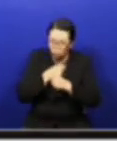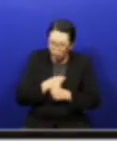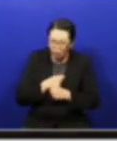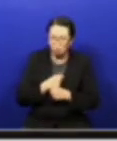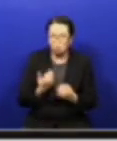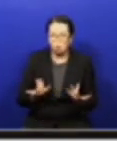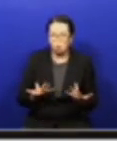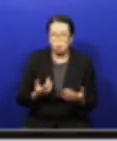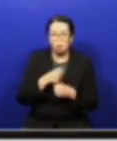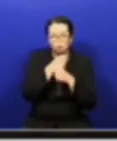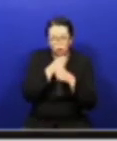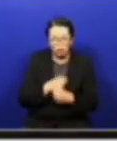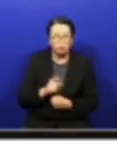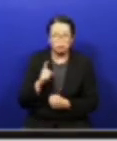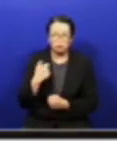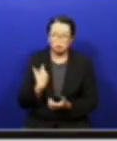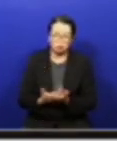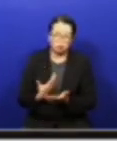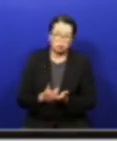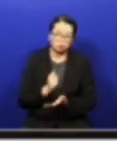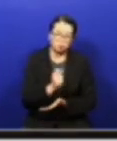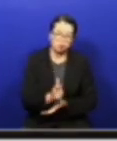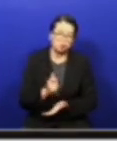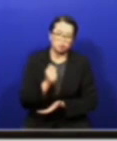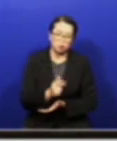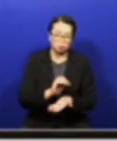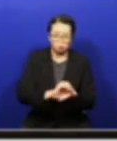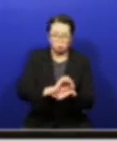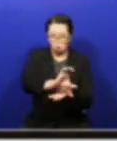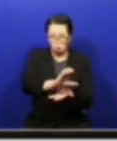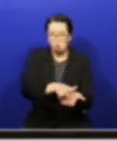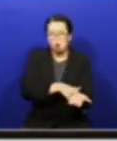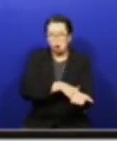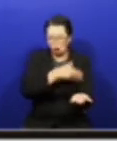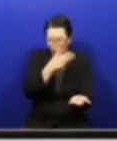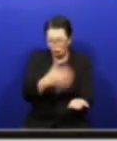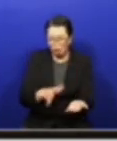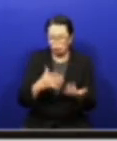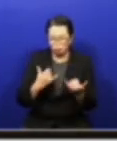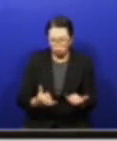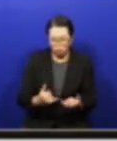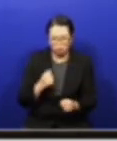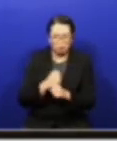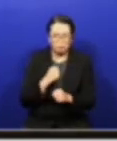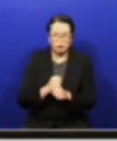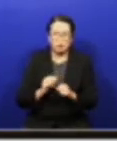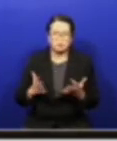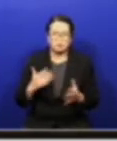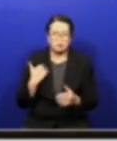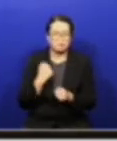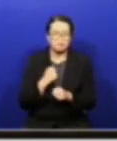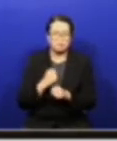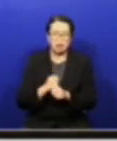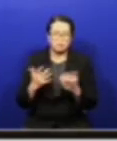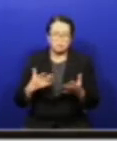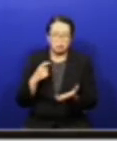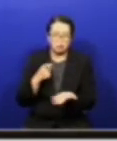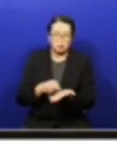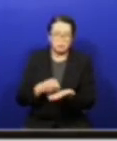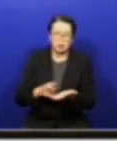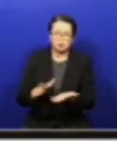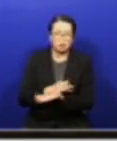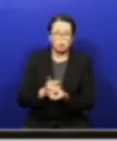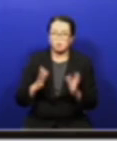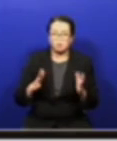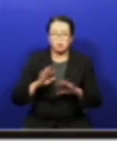ว่าเขาส่งเงินไว้เยอะแล้วเขาก็ได้พ้นจากความเป็นลูกจ้างแล้วความเป็นอยู่ในสถานะเขา